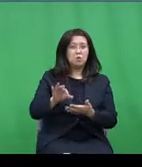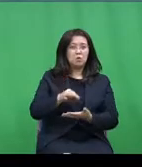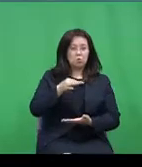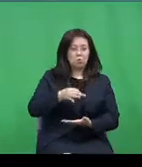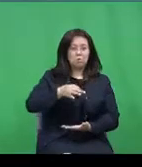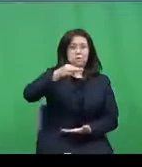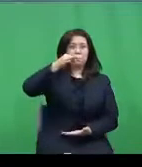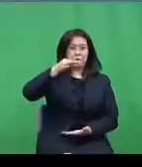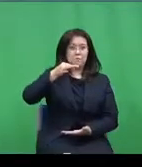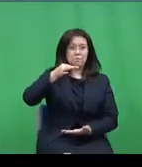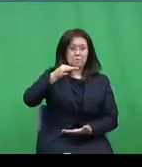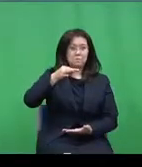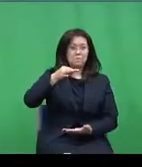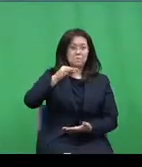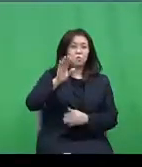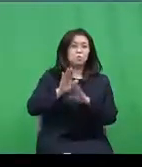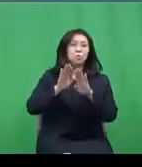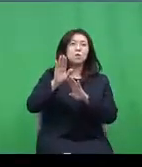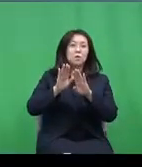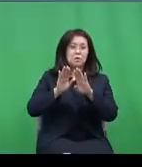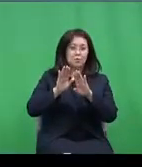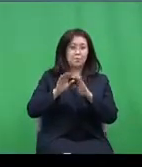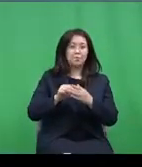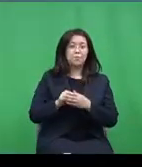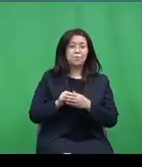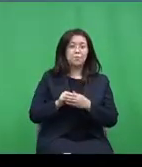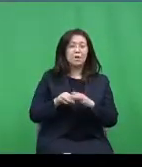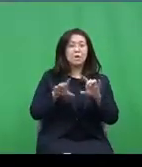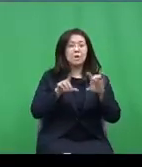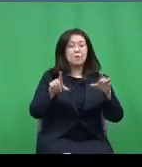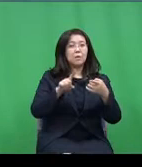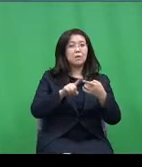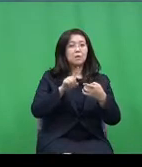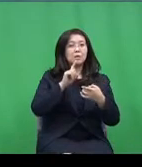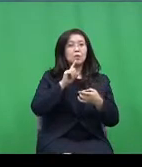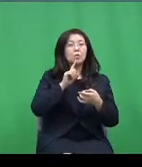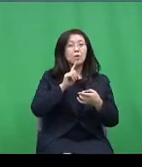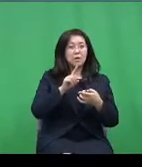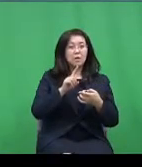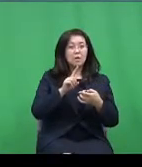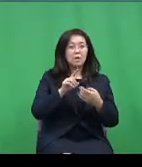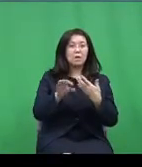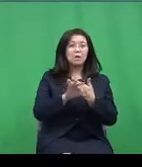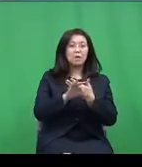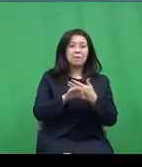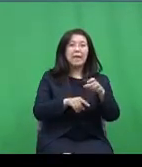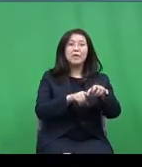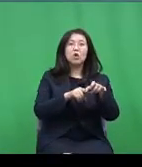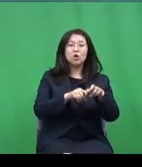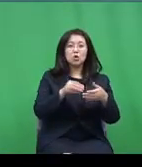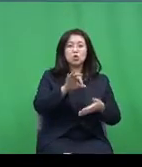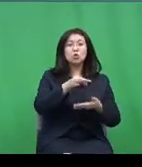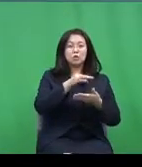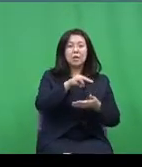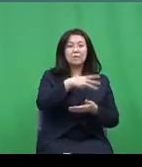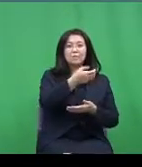所得を獲得しておられますから、まあ、一般的に申し上げれば、例えば、農業所得が350